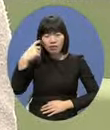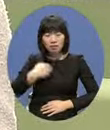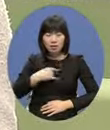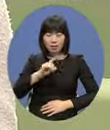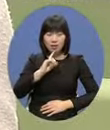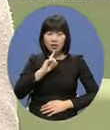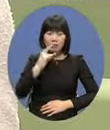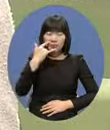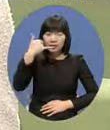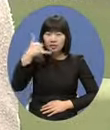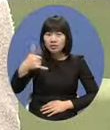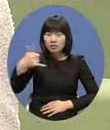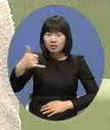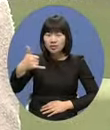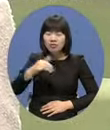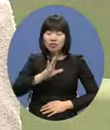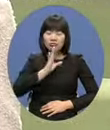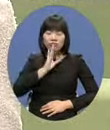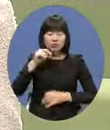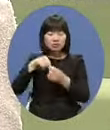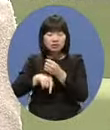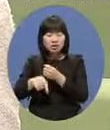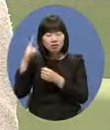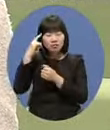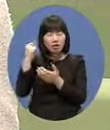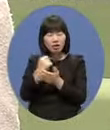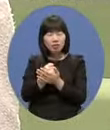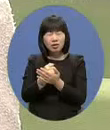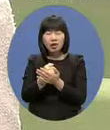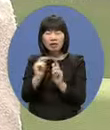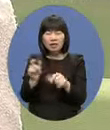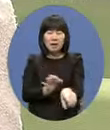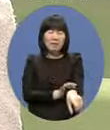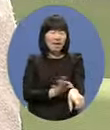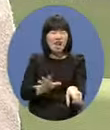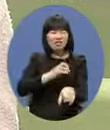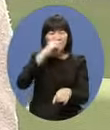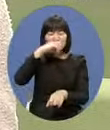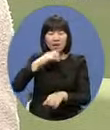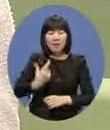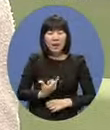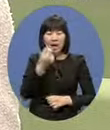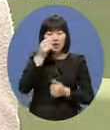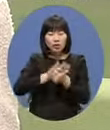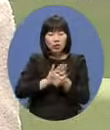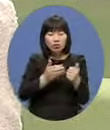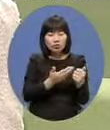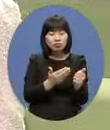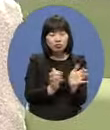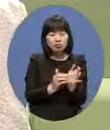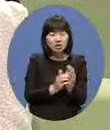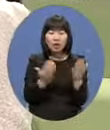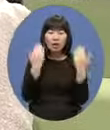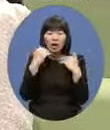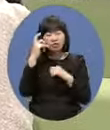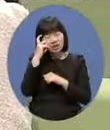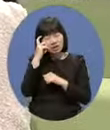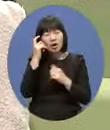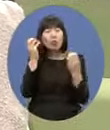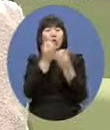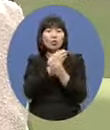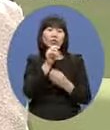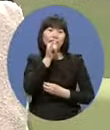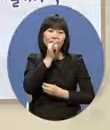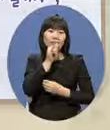우리 엄마 아빠는 좀 진지하게 생각하고 있지 않아 약간 귀찮아해 빨리 그냥 나 위로해 주고 넘어가려고 하는 거야 요렇게 생각할 수